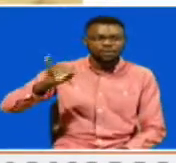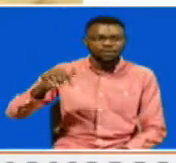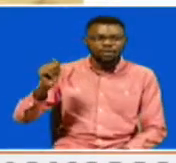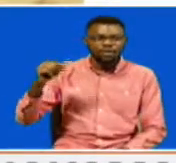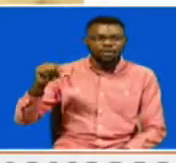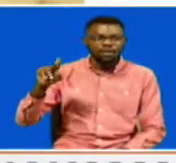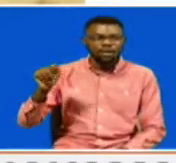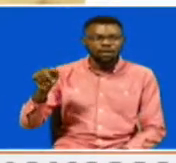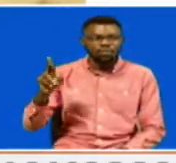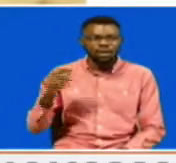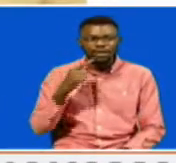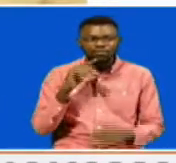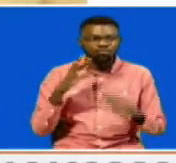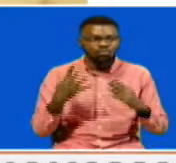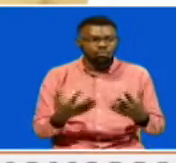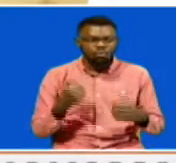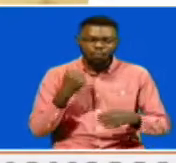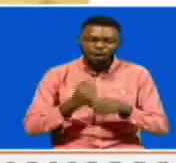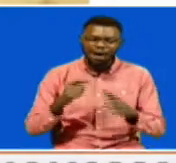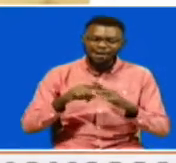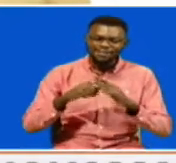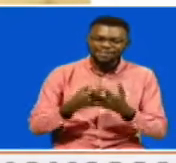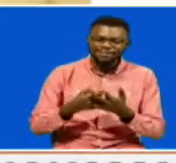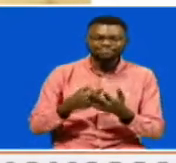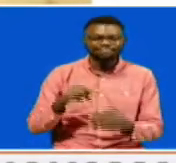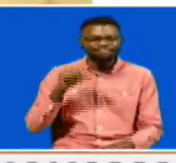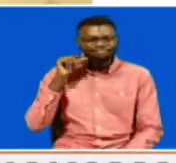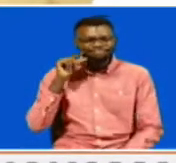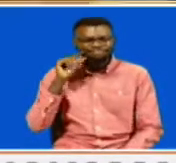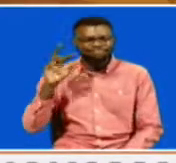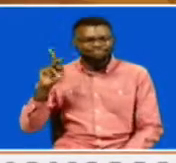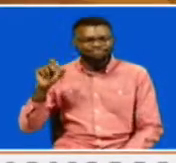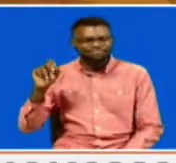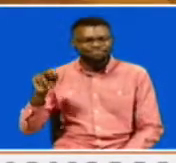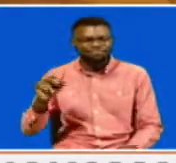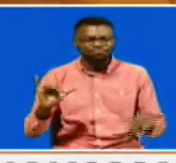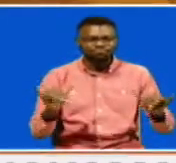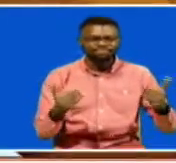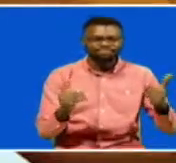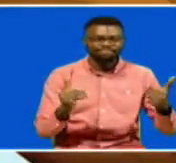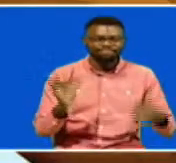nikinukuu, tuanze kazi. Grace Nganga, KTN News, Nairobi.